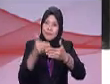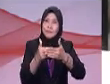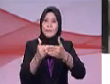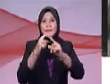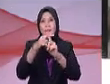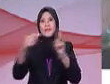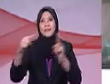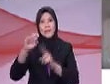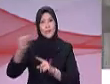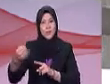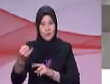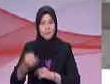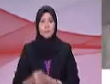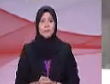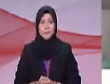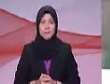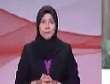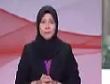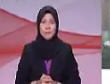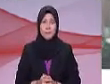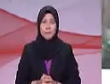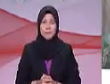juta.